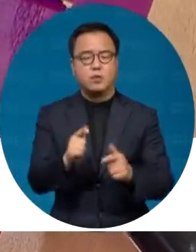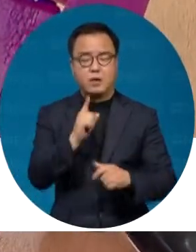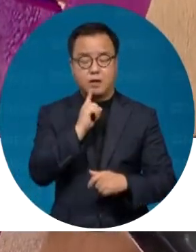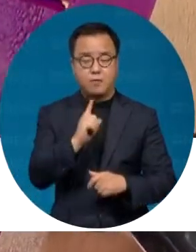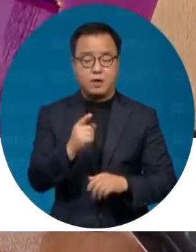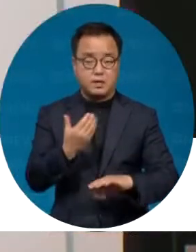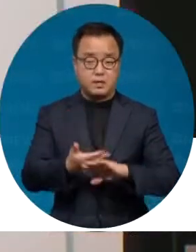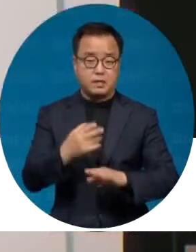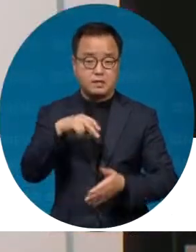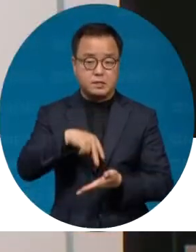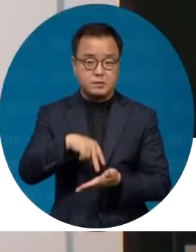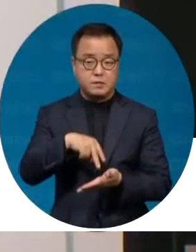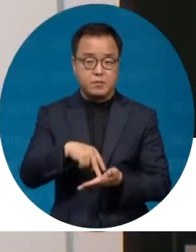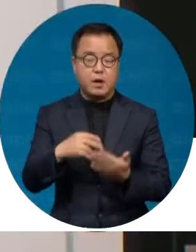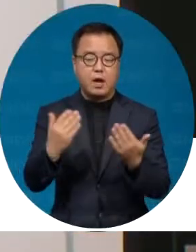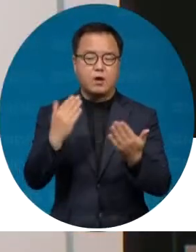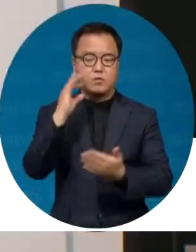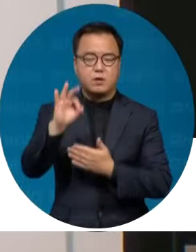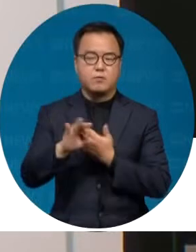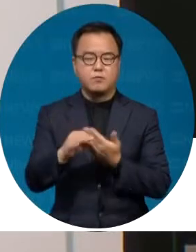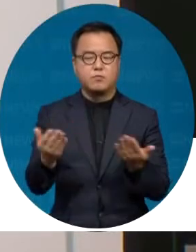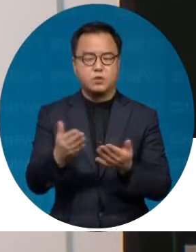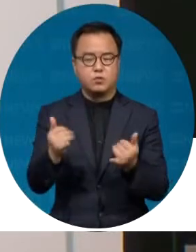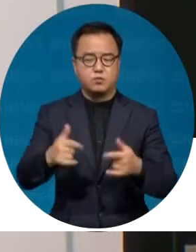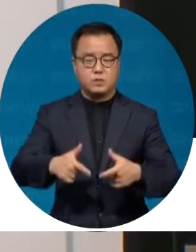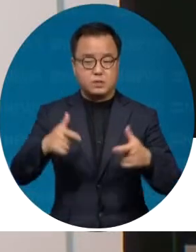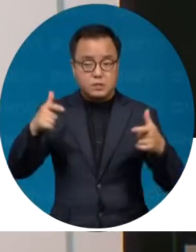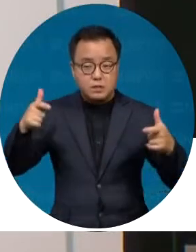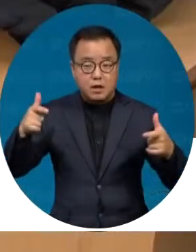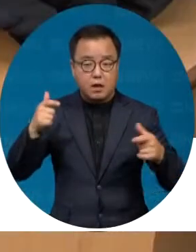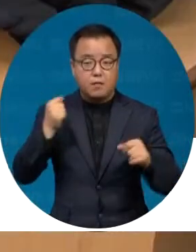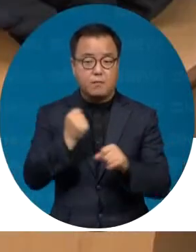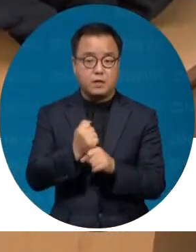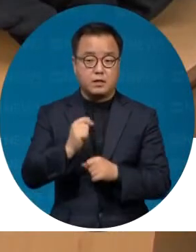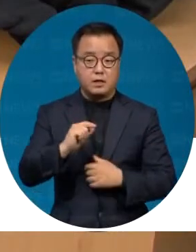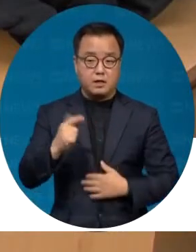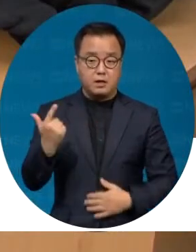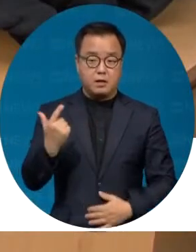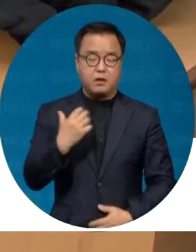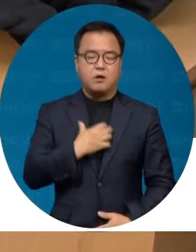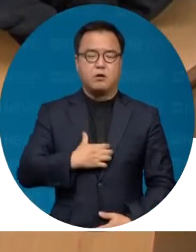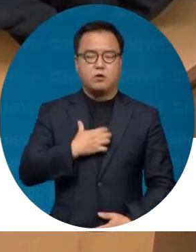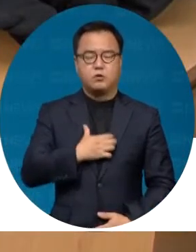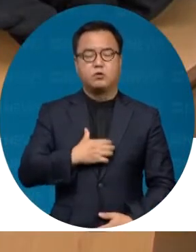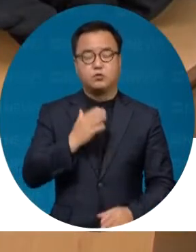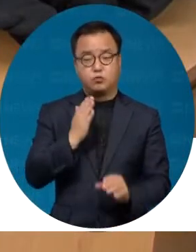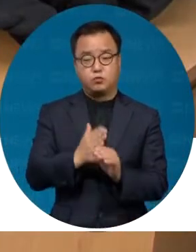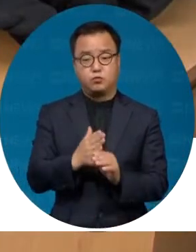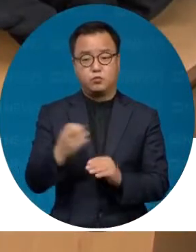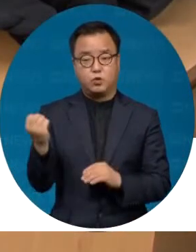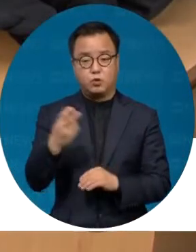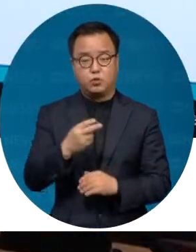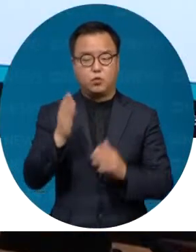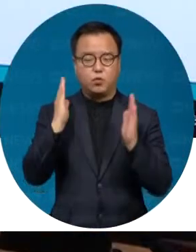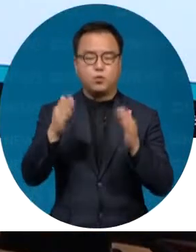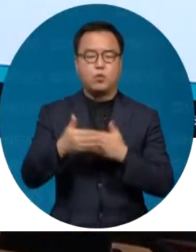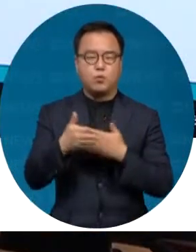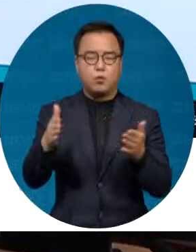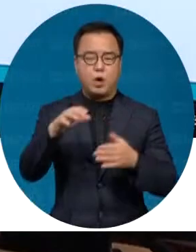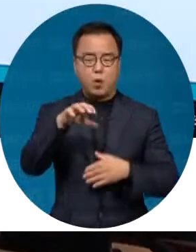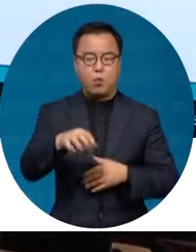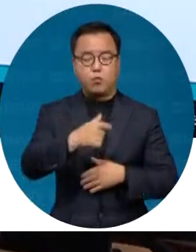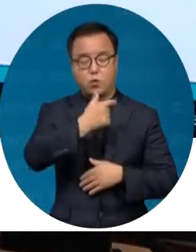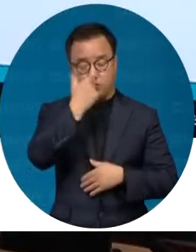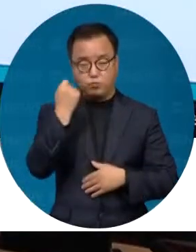뭐 닭도 비정규직을 또 양산하는 게 아니냐 이런 우려도 나오고 있는 상황입니다 또 이제 뭐 교실과 공간 부족 또